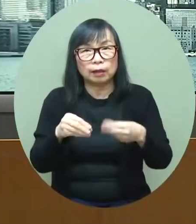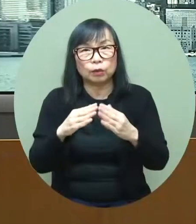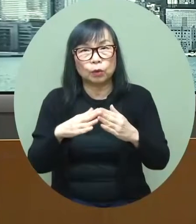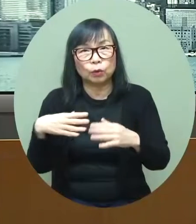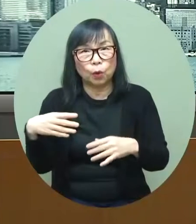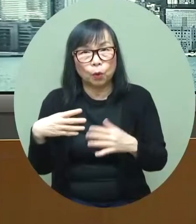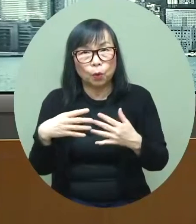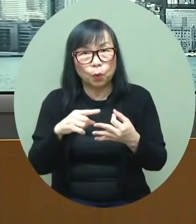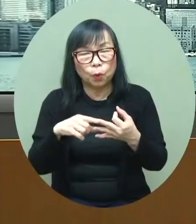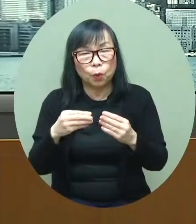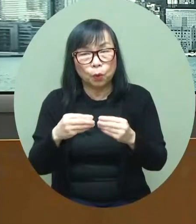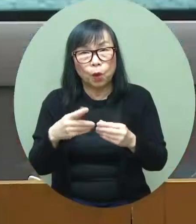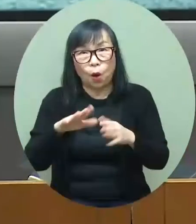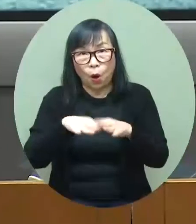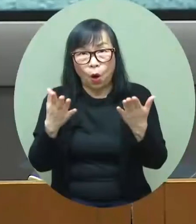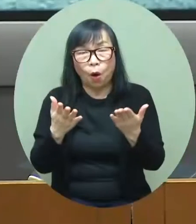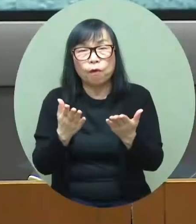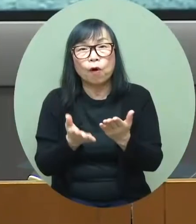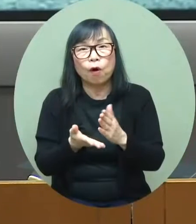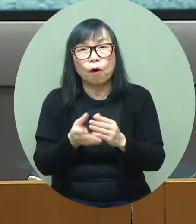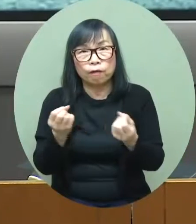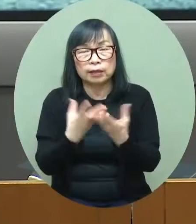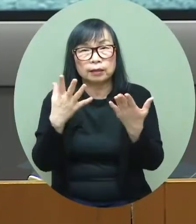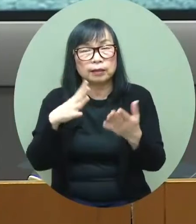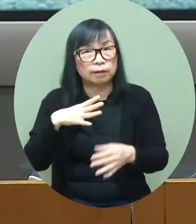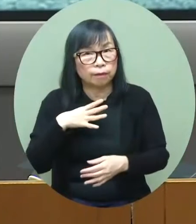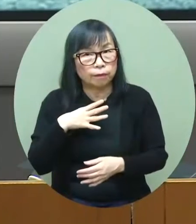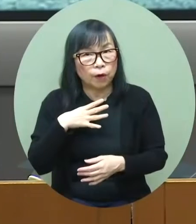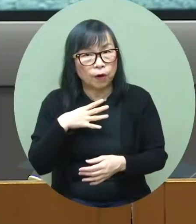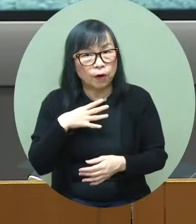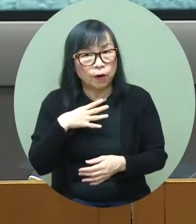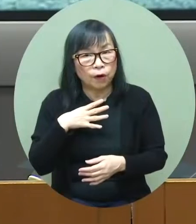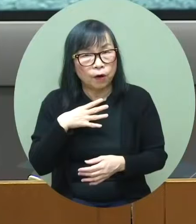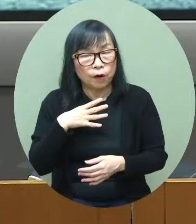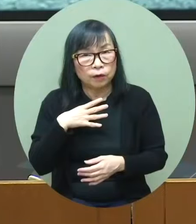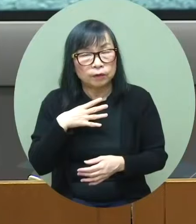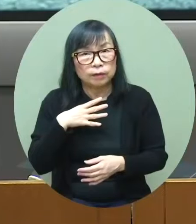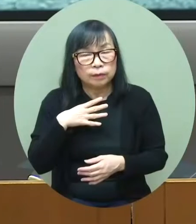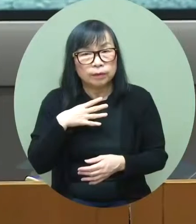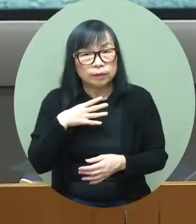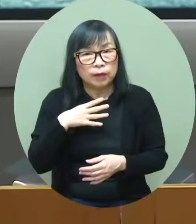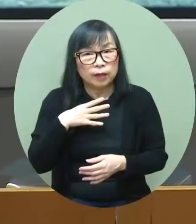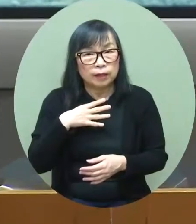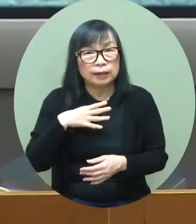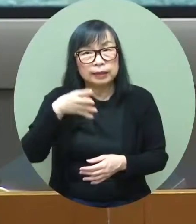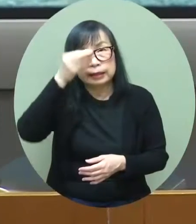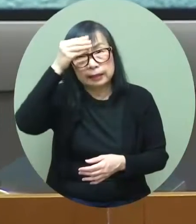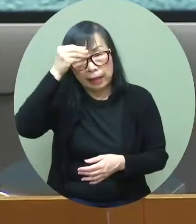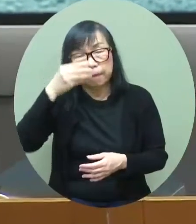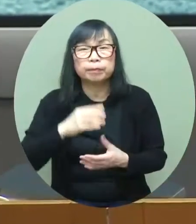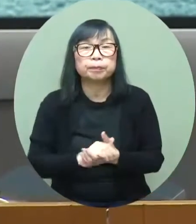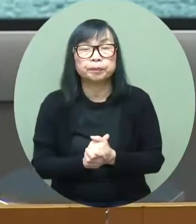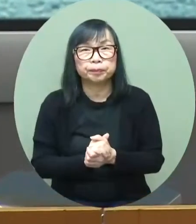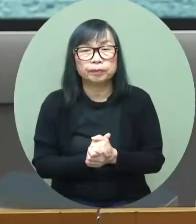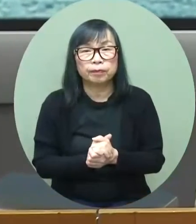住即係喺開學之後可能發生嘅情況咧，就係、做咗一啲情況嘅演練嘅，